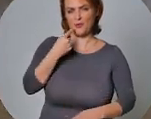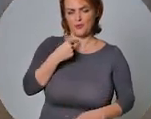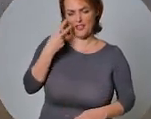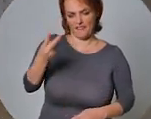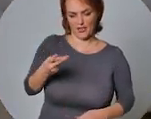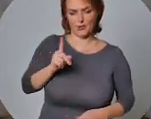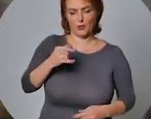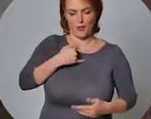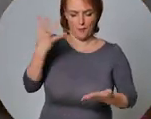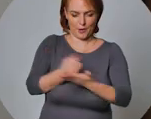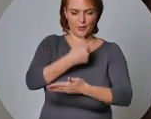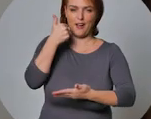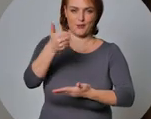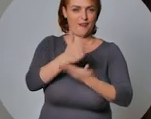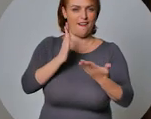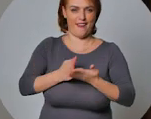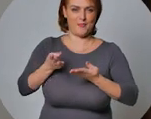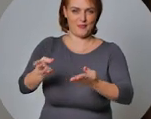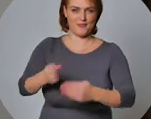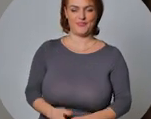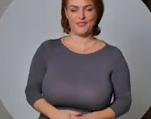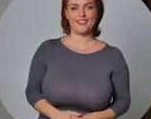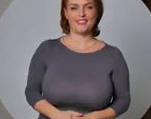adânța, e puhăvă. La momentul de față eu